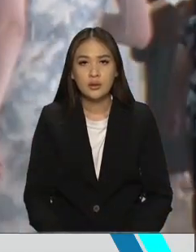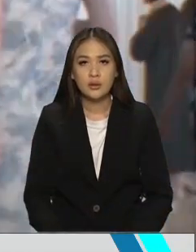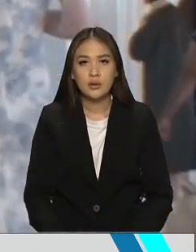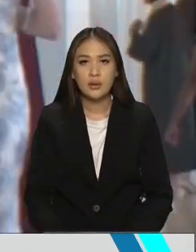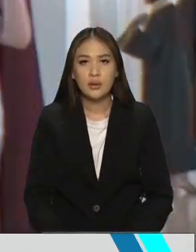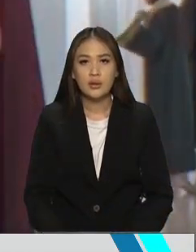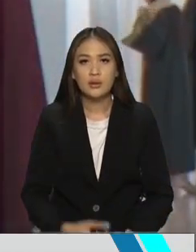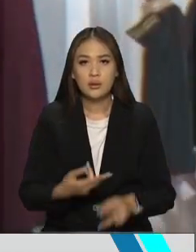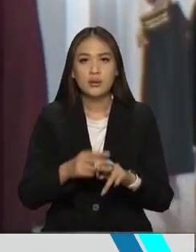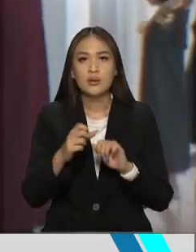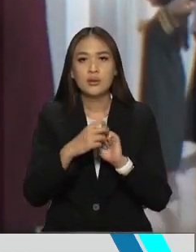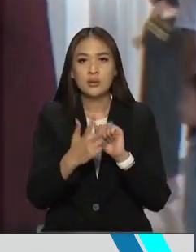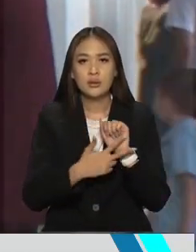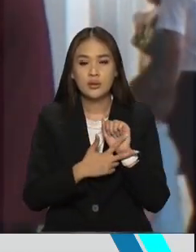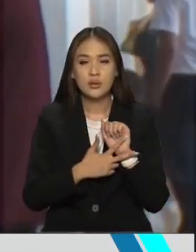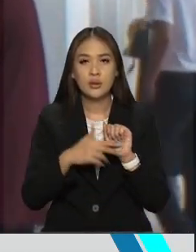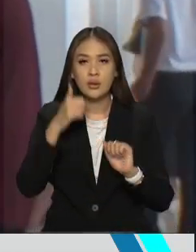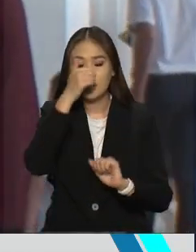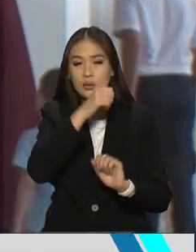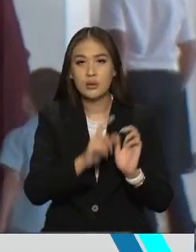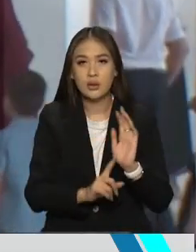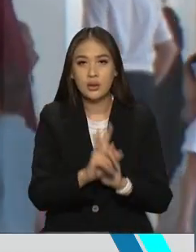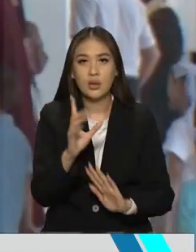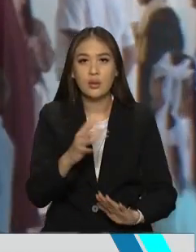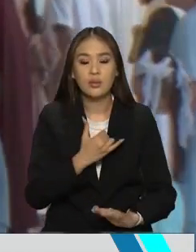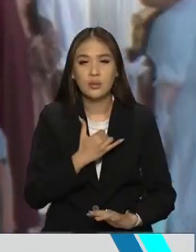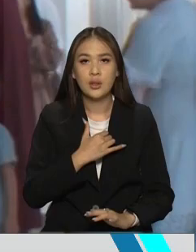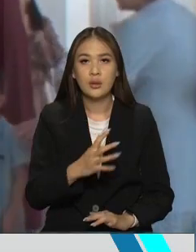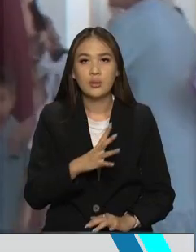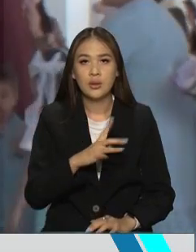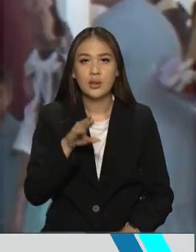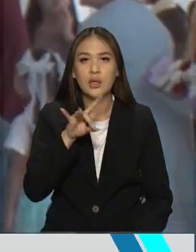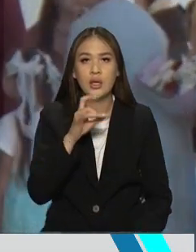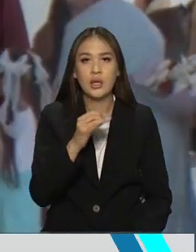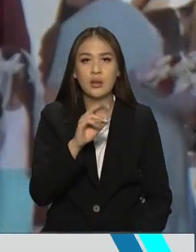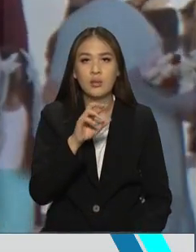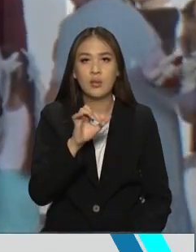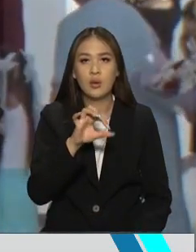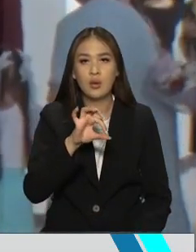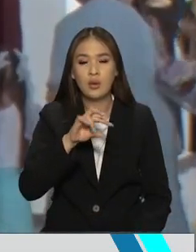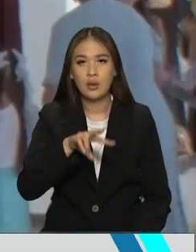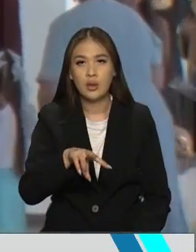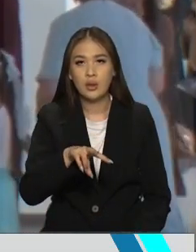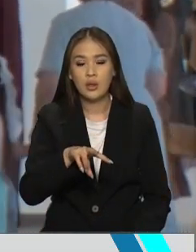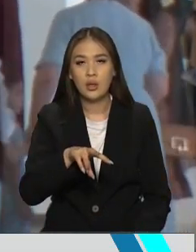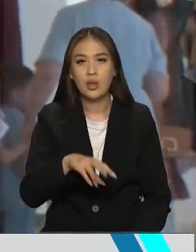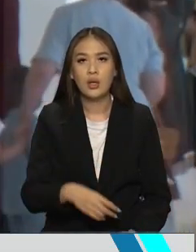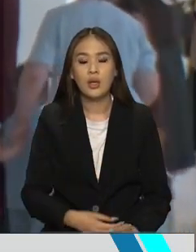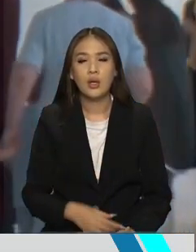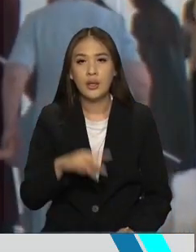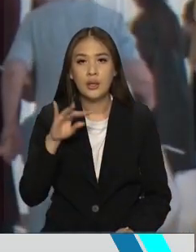с 18 года у меня я ушла в троеборье дископию ядро и